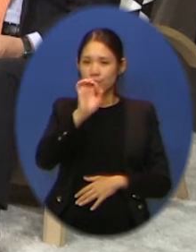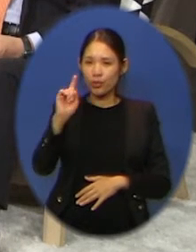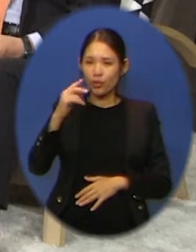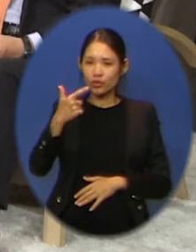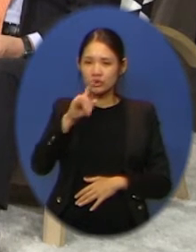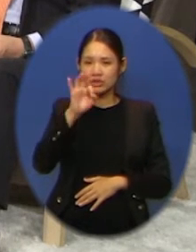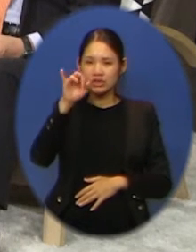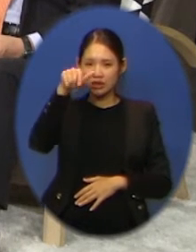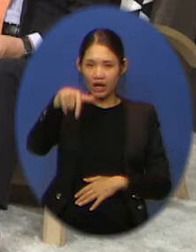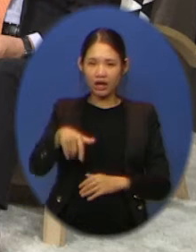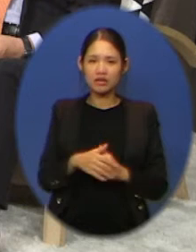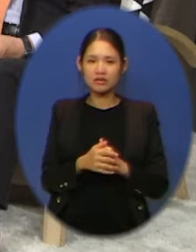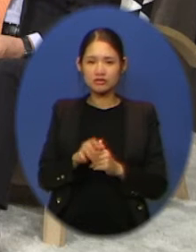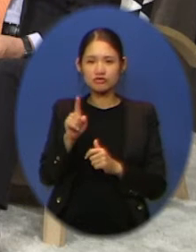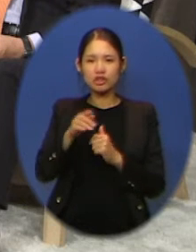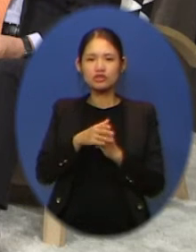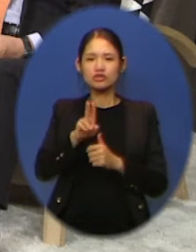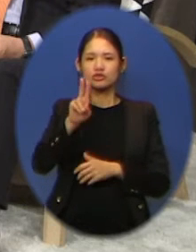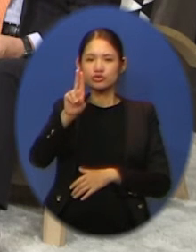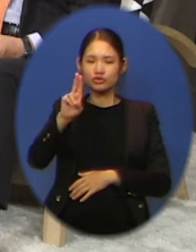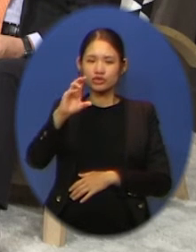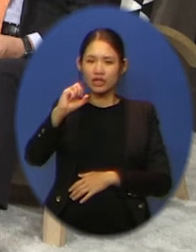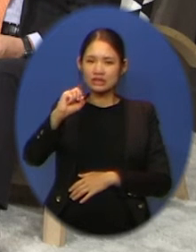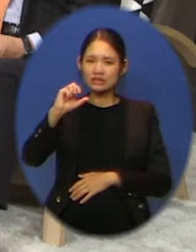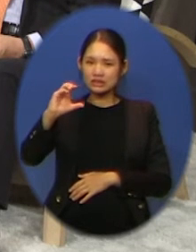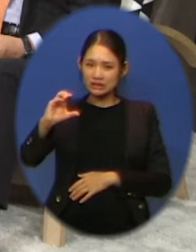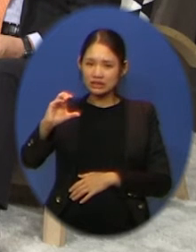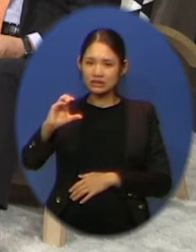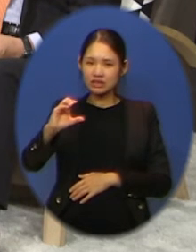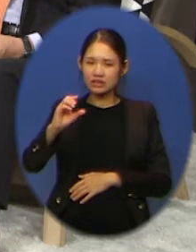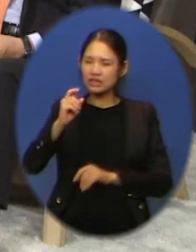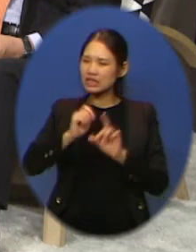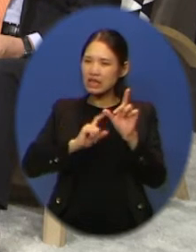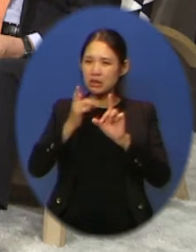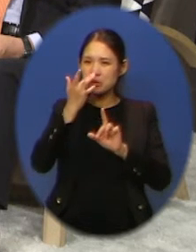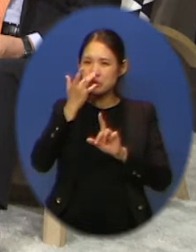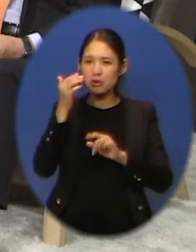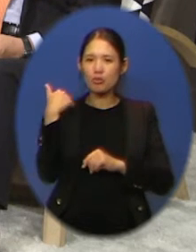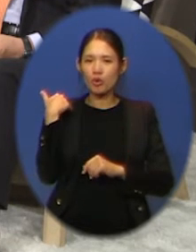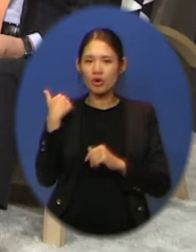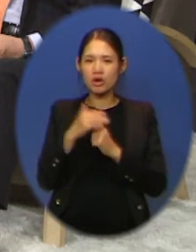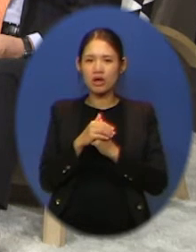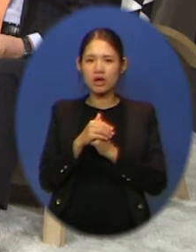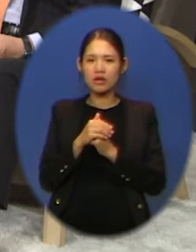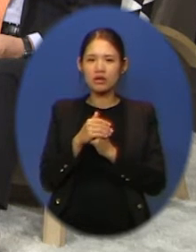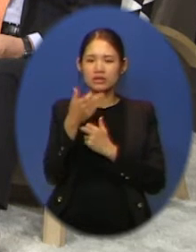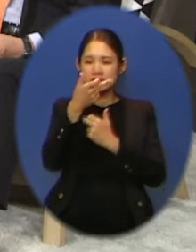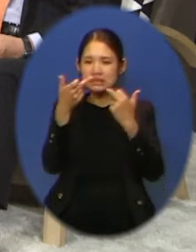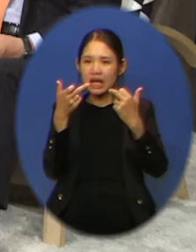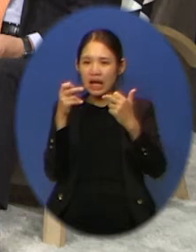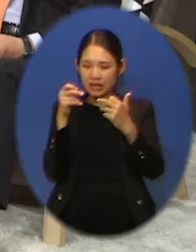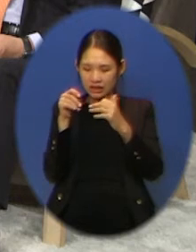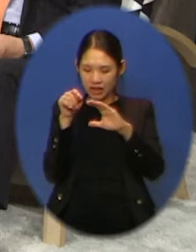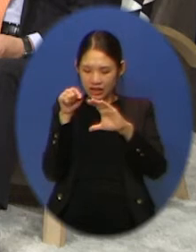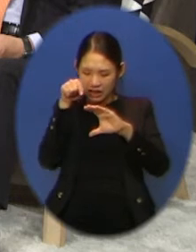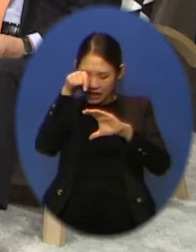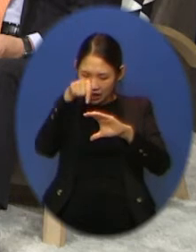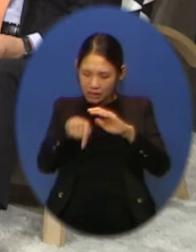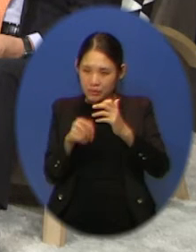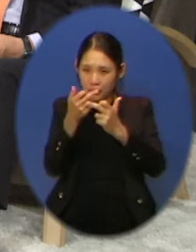구석지에 체이프 칼리지라고 뭐 아는 사람 없어요. 그 저 구석에 산 속에 제가 입학했습니다.